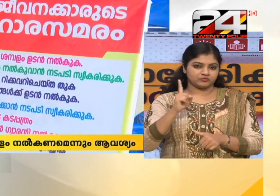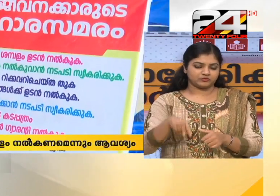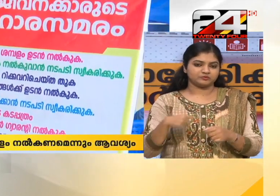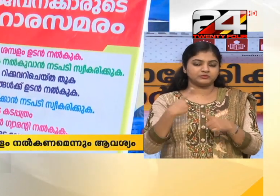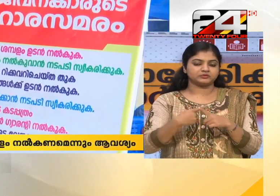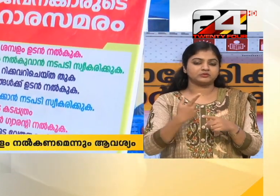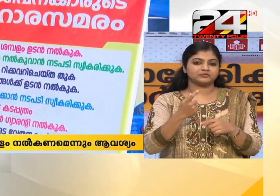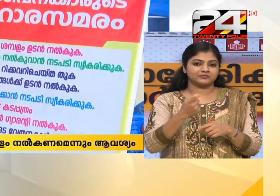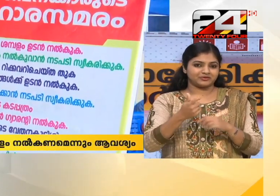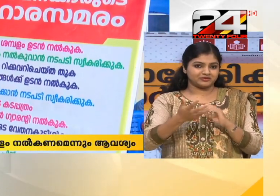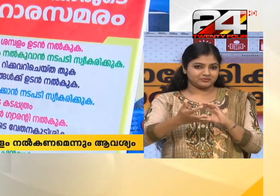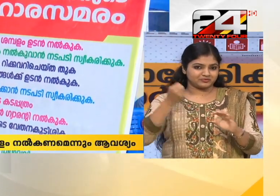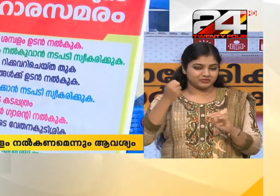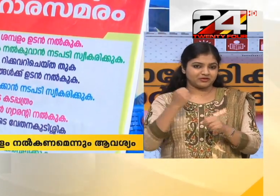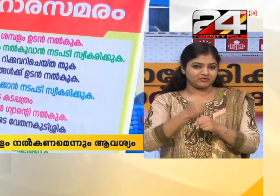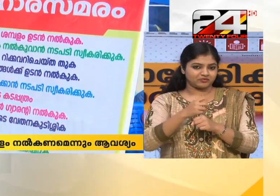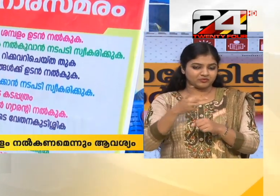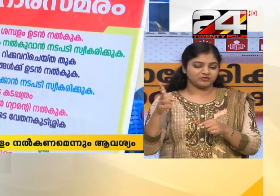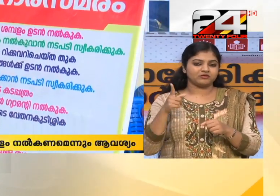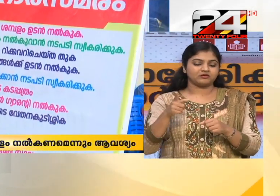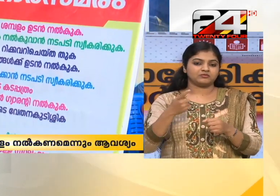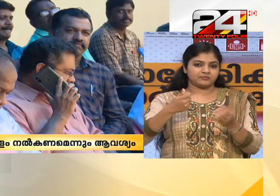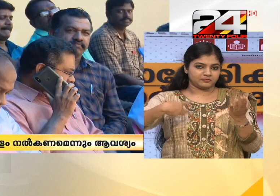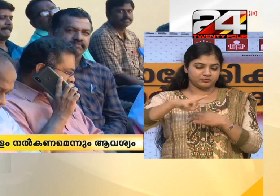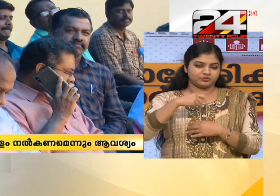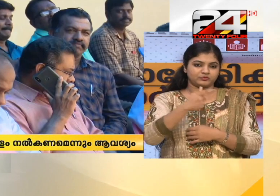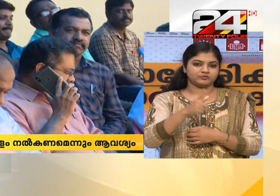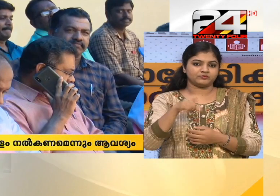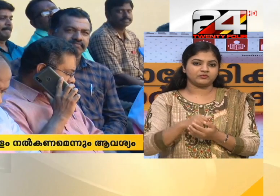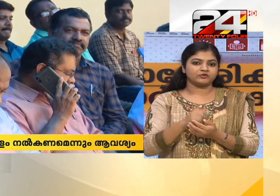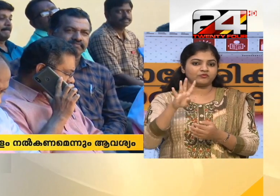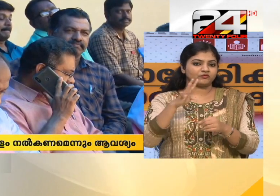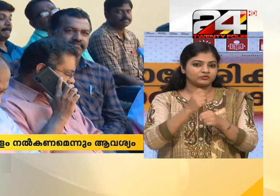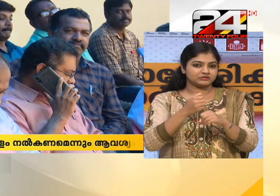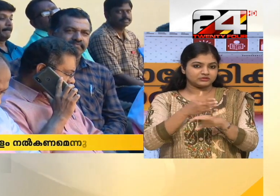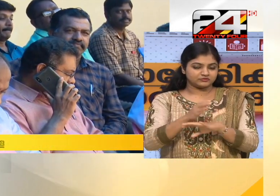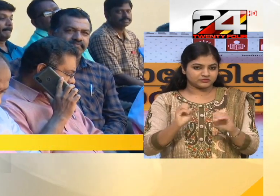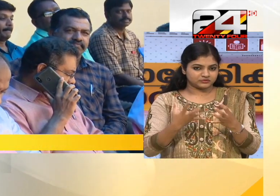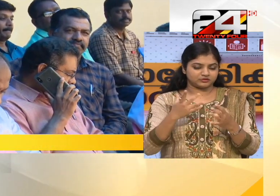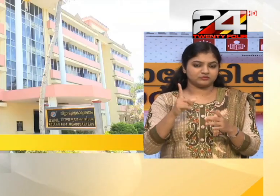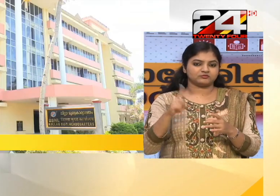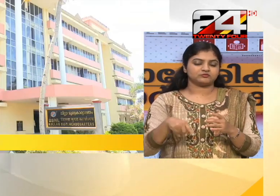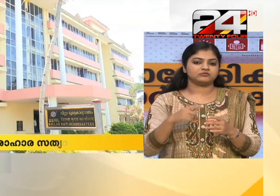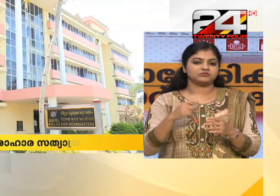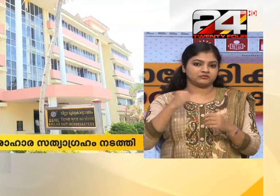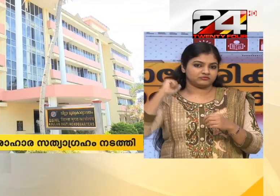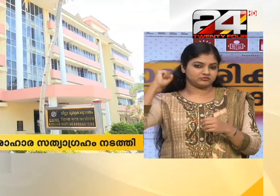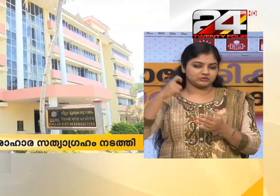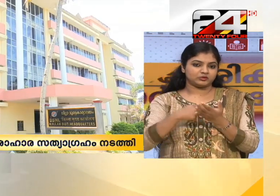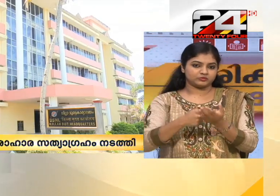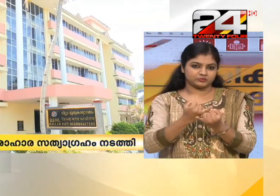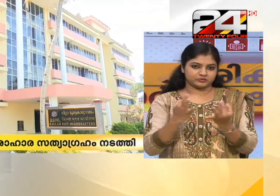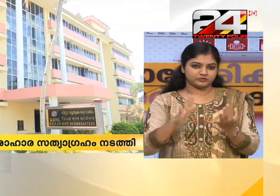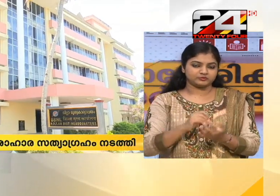ശമ്പളത്തിൽ നിന്നും റിക്കവറി ചെയ്ത തുക ബന്ധപ്പെട്ട സ്ഥാപനങ്ങൾക്ക് ഉടൻ നൽകുക, 4G സേവനം ആരംഭിക്കാൻ നടപടി സ്വീകരിക്കുക തുടങ്ങിയവയായിരുന്നു സമരത്തിലെ പ്രധാന